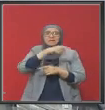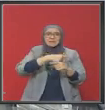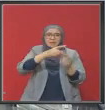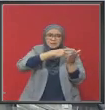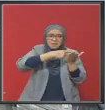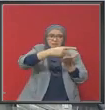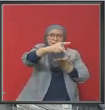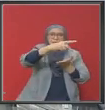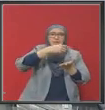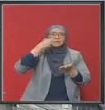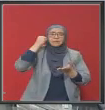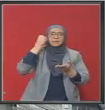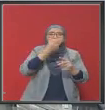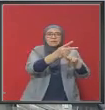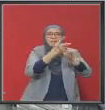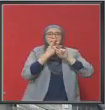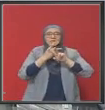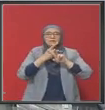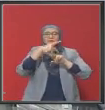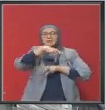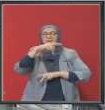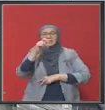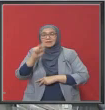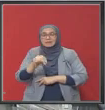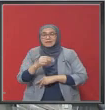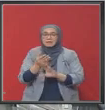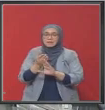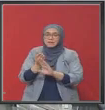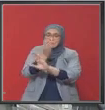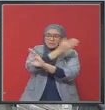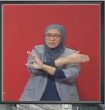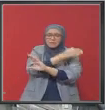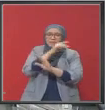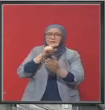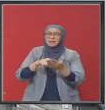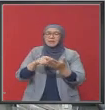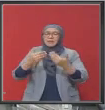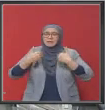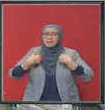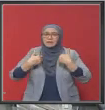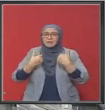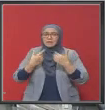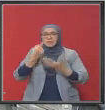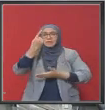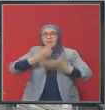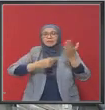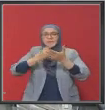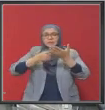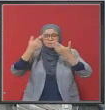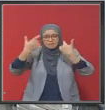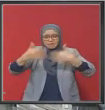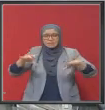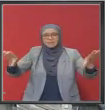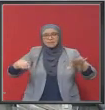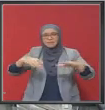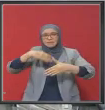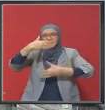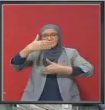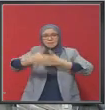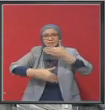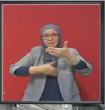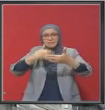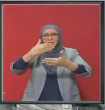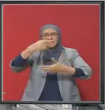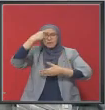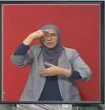mereka dahulu ada yang telah Apple yang telah dibuat adalah a untuk